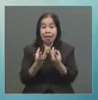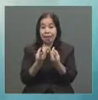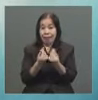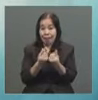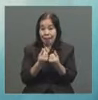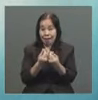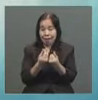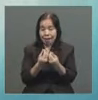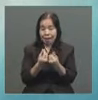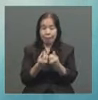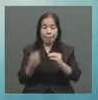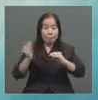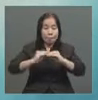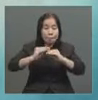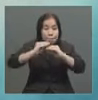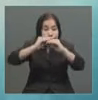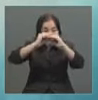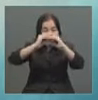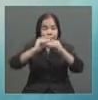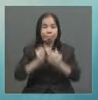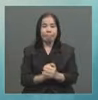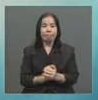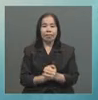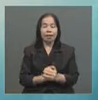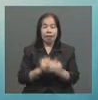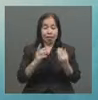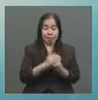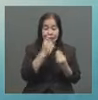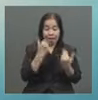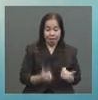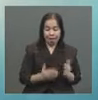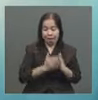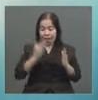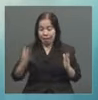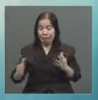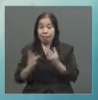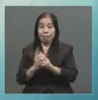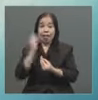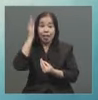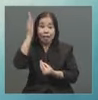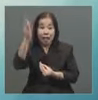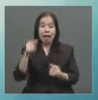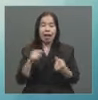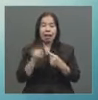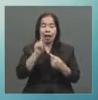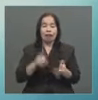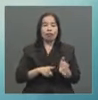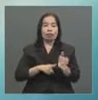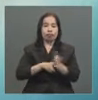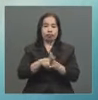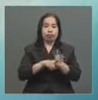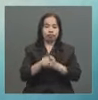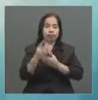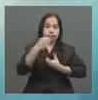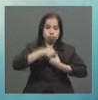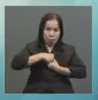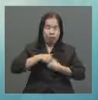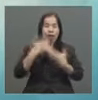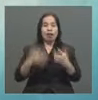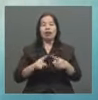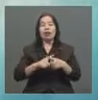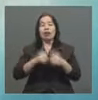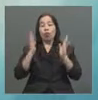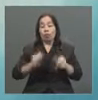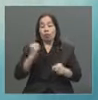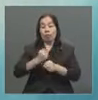ในปลายสัปดาห์นี้จนกระทั่งถึงสัปดาห์หน้ามันเป็นผลจากการทำงานที่เข้มงวดของ